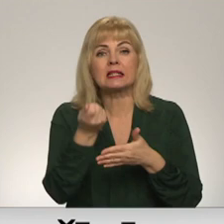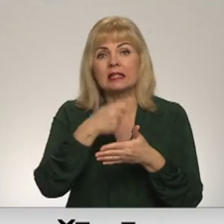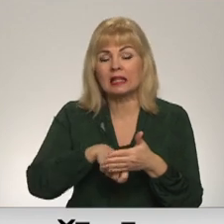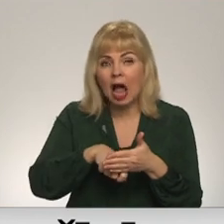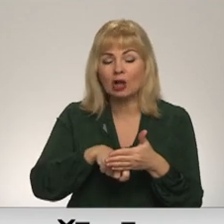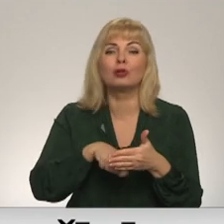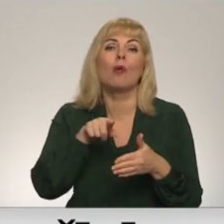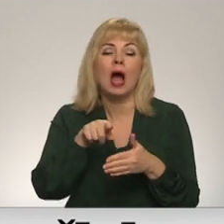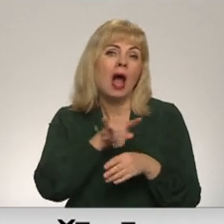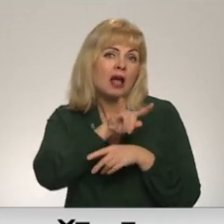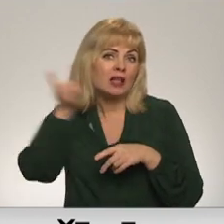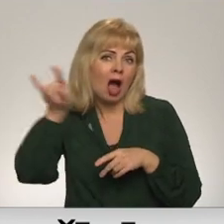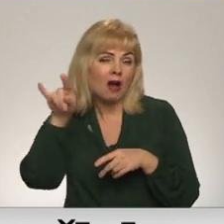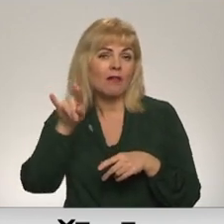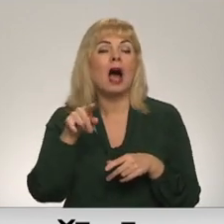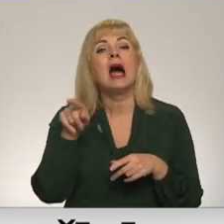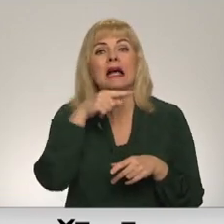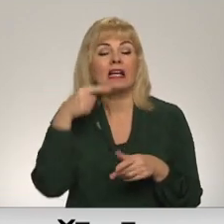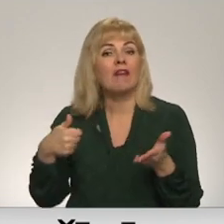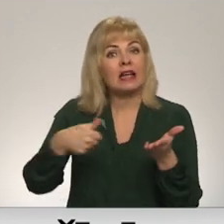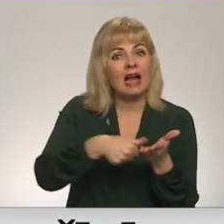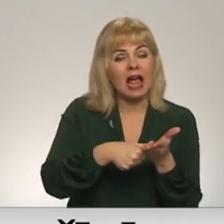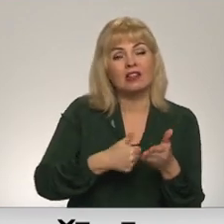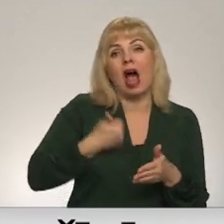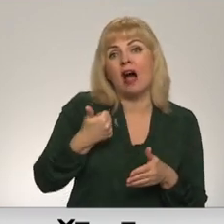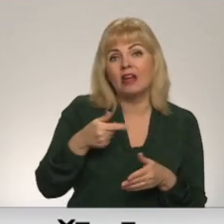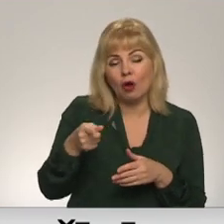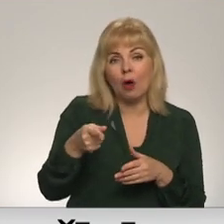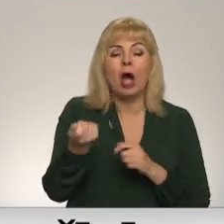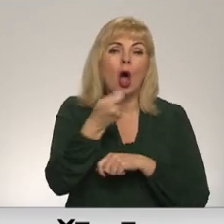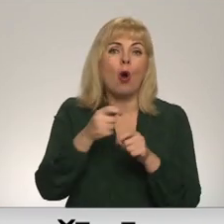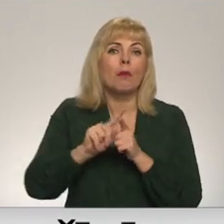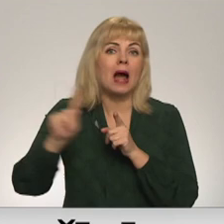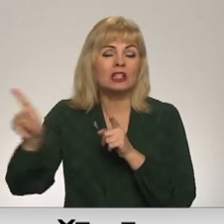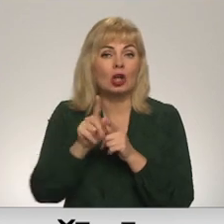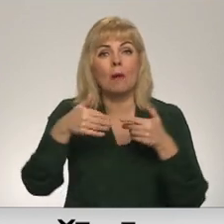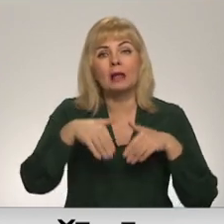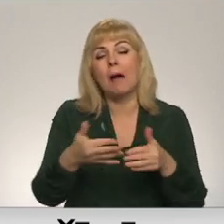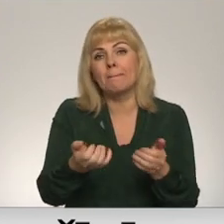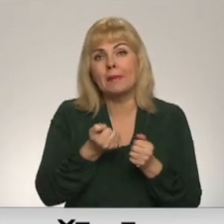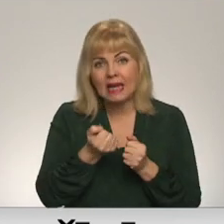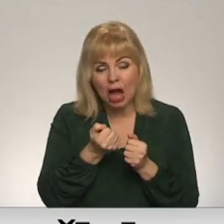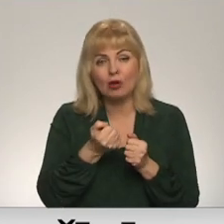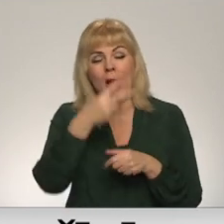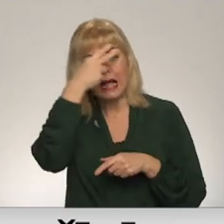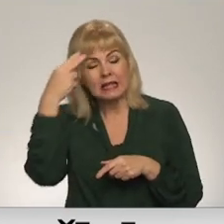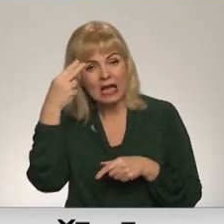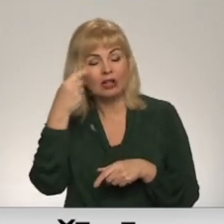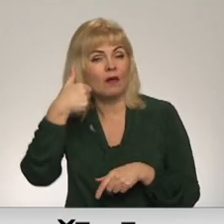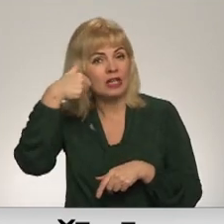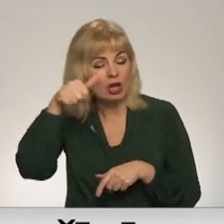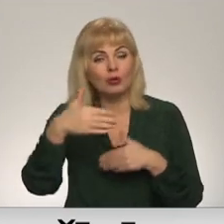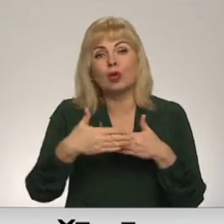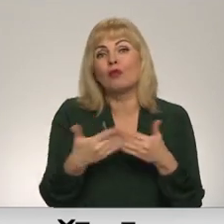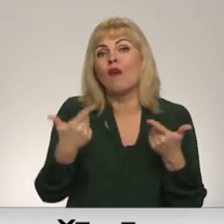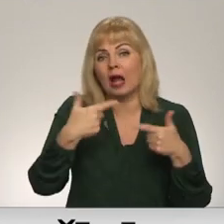gaisa telpu Krievijā reģistrētām aviokompānijām komerciāliem lidojumiem. Lēmums pieņemts koordinēti ar Lietuvu un Igauniju un tuvākajā